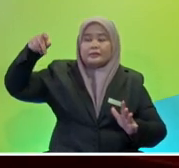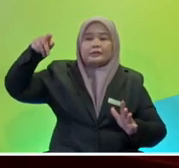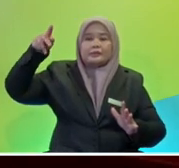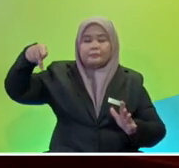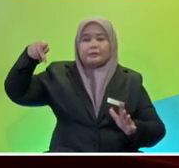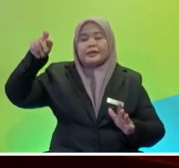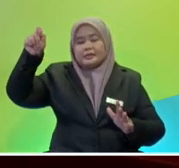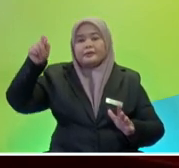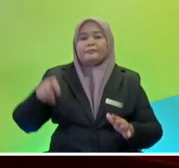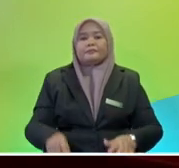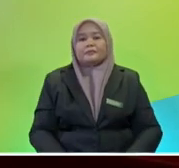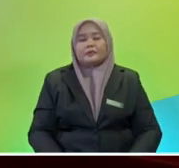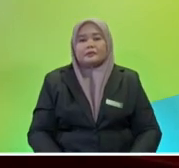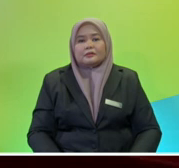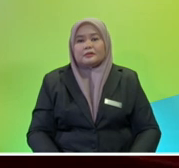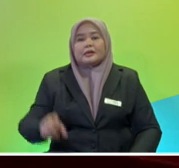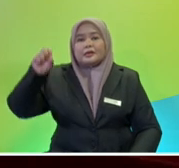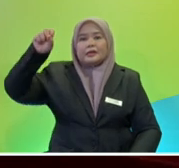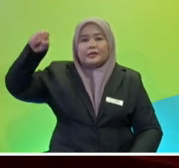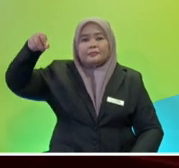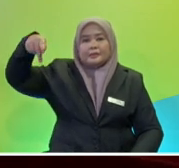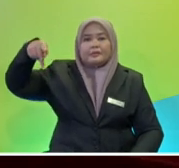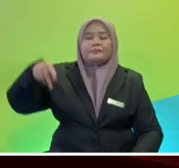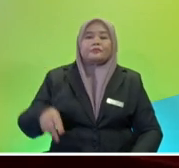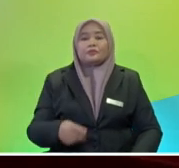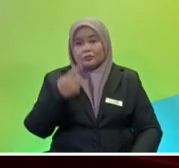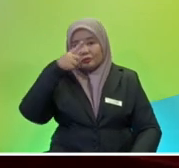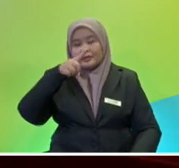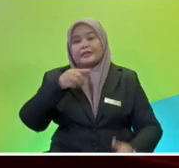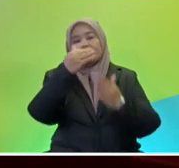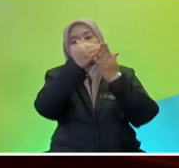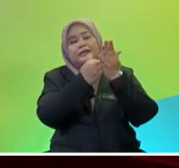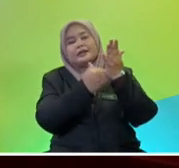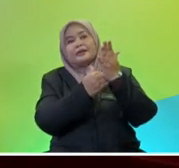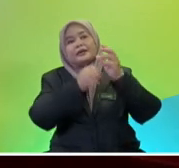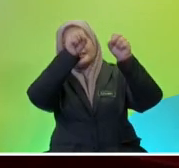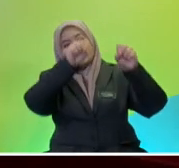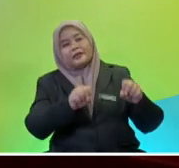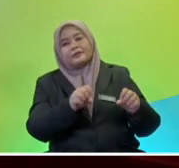Inilah dia sebenarnya prestasi untuk tajuk tangkapnya Soeharto sudah selesai